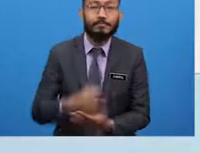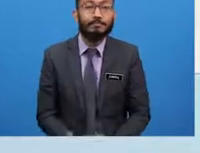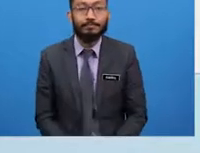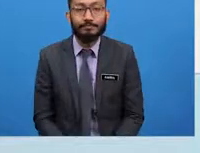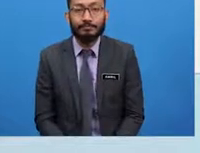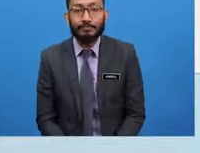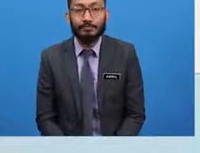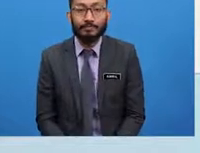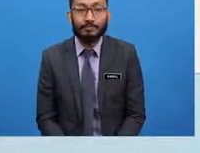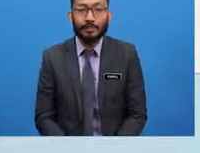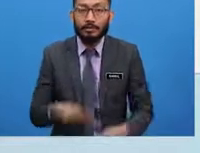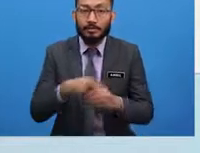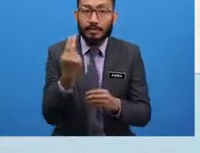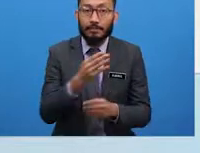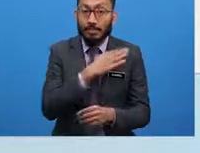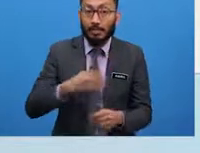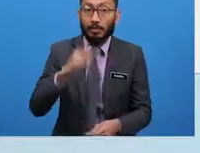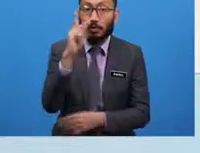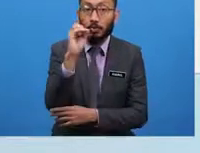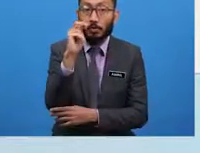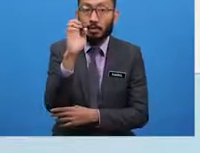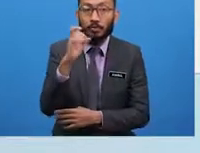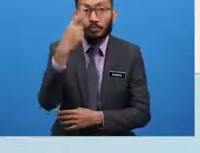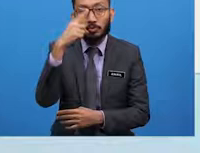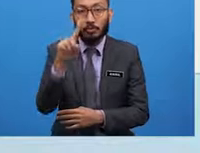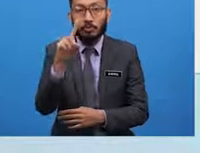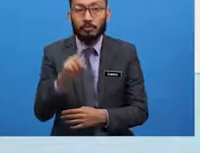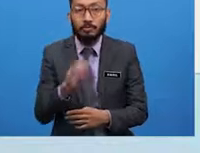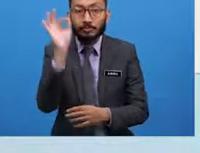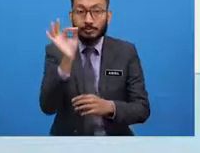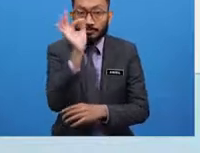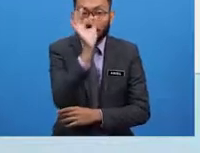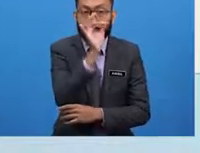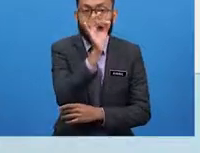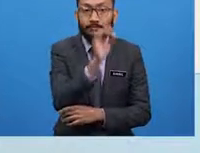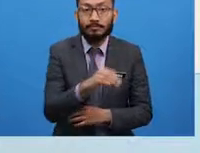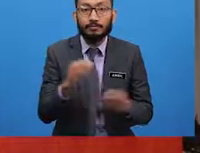Menghasilkan batik contemporary untuk hiasan alas pinggan atau mangkuk.